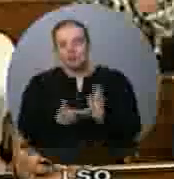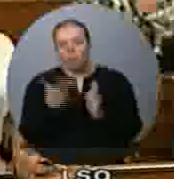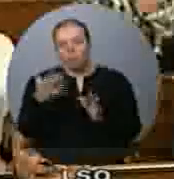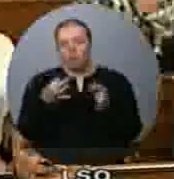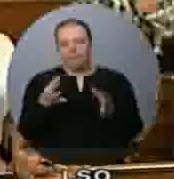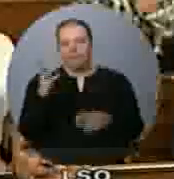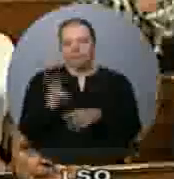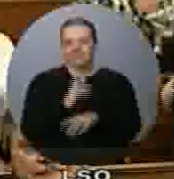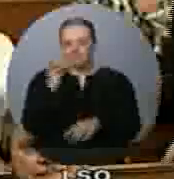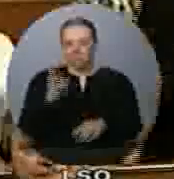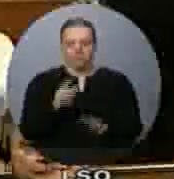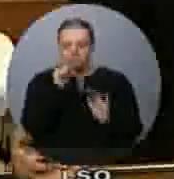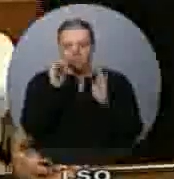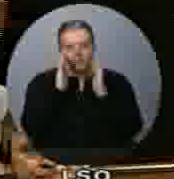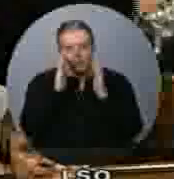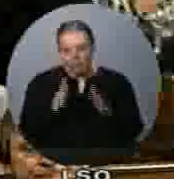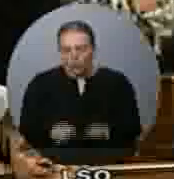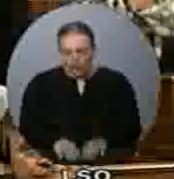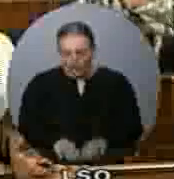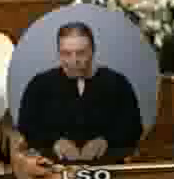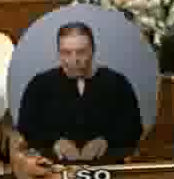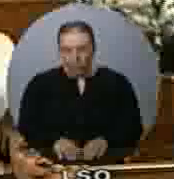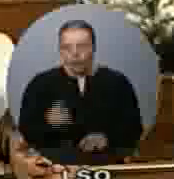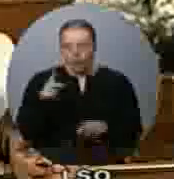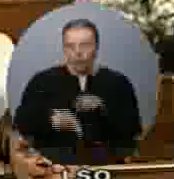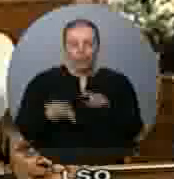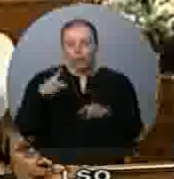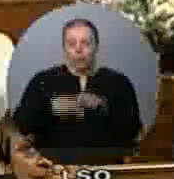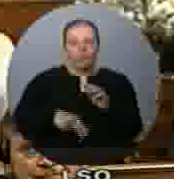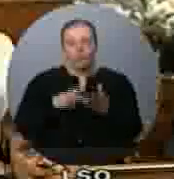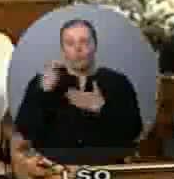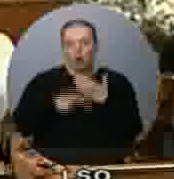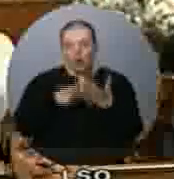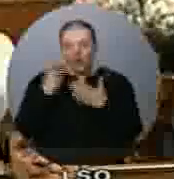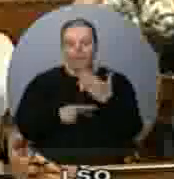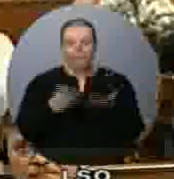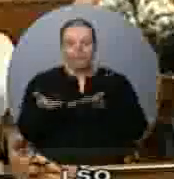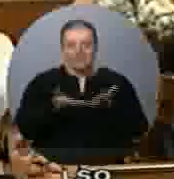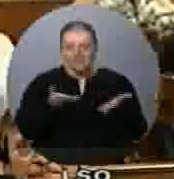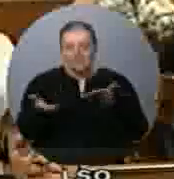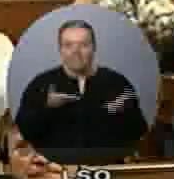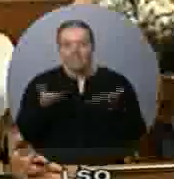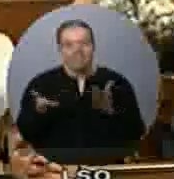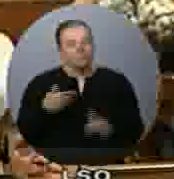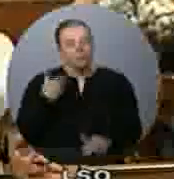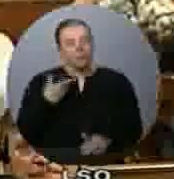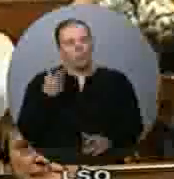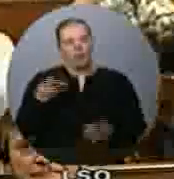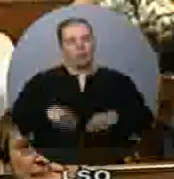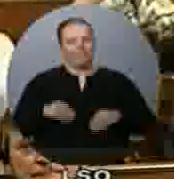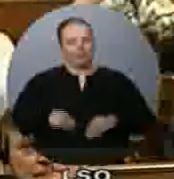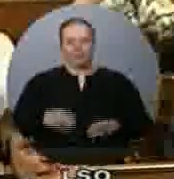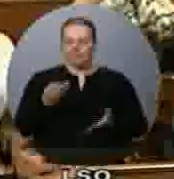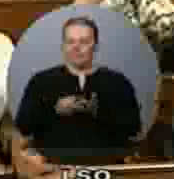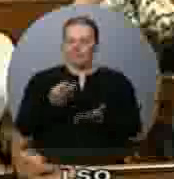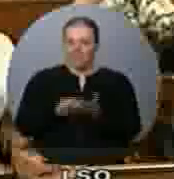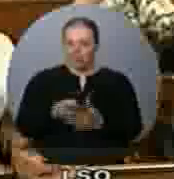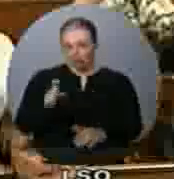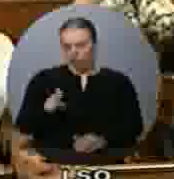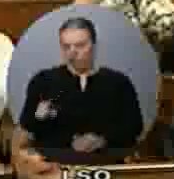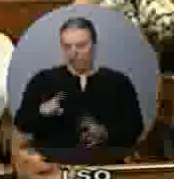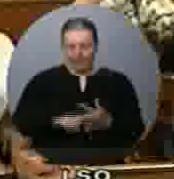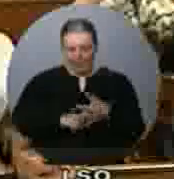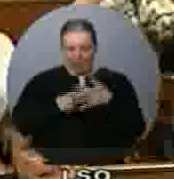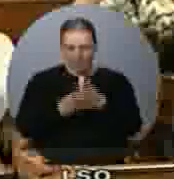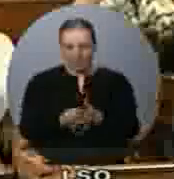six mois. Ce n pas sérieux. Avant de couper dans les programmes et les services, pourquoi le ministre des Finances ne commence pas